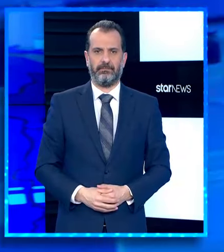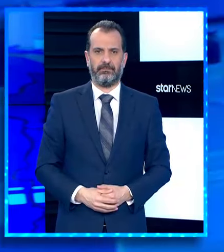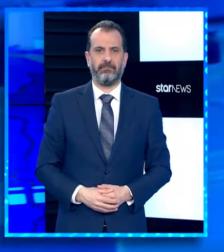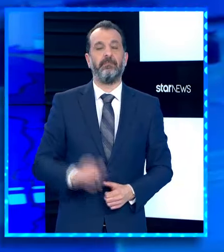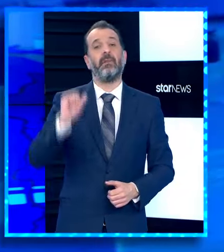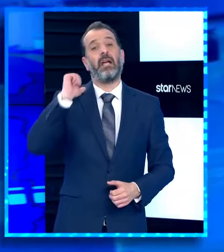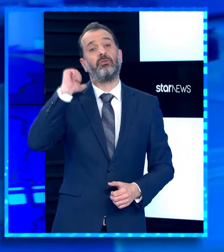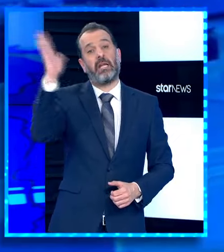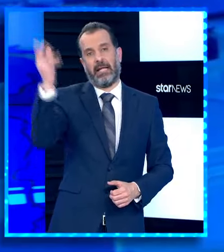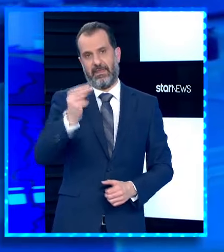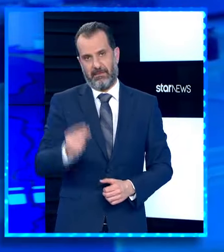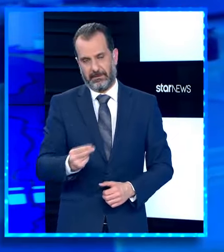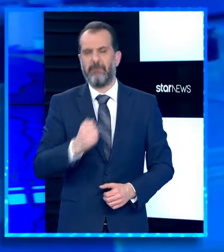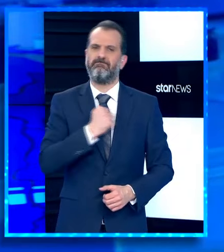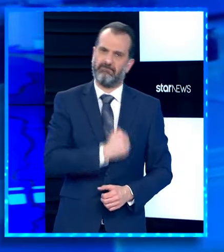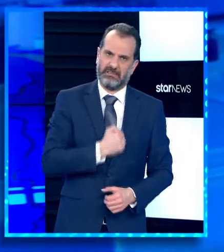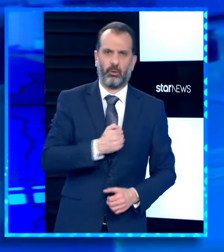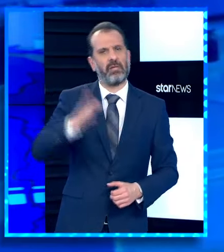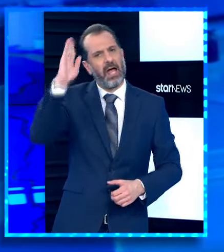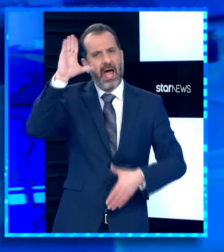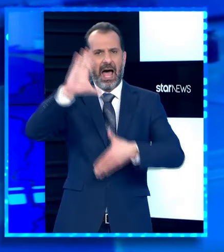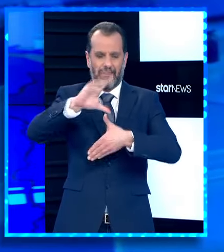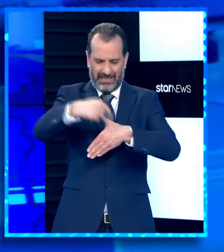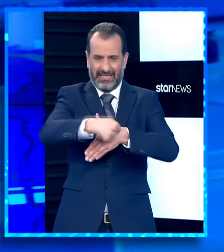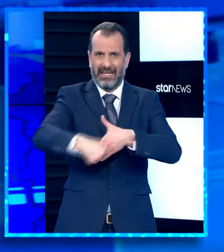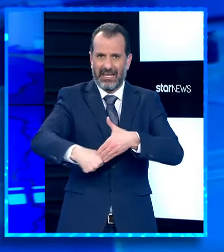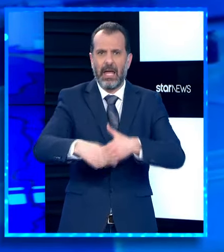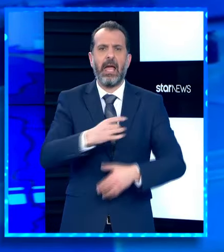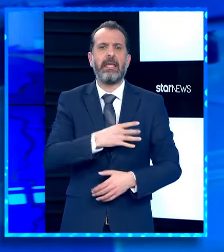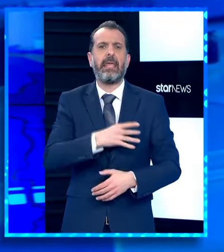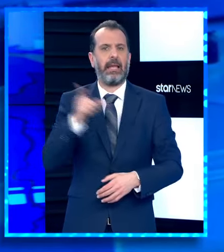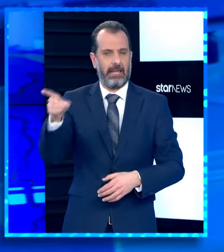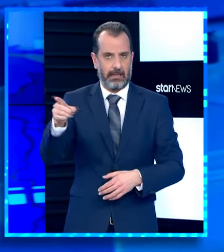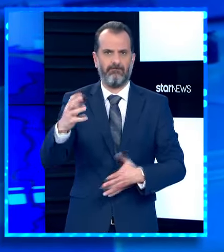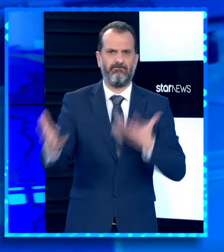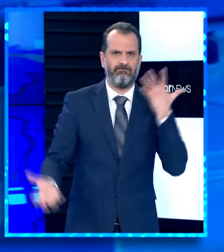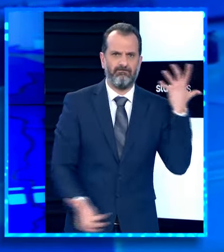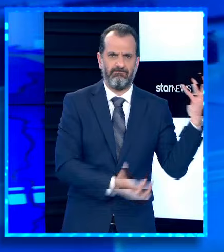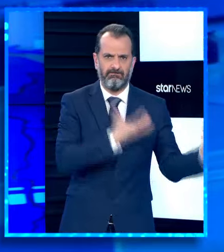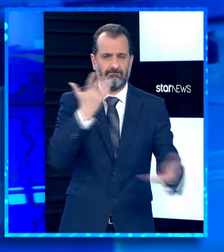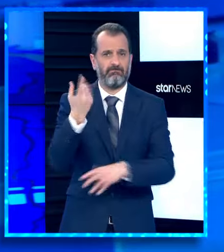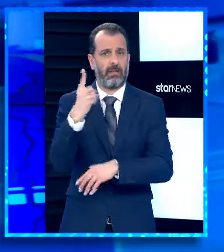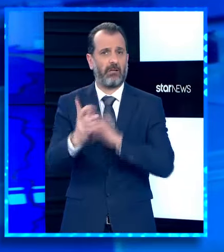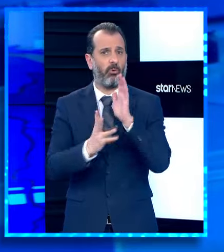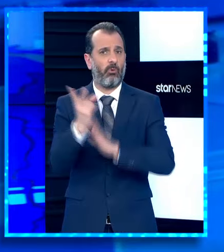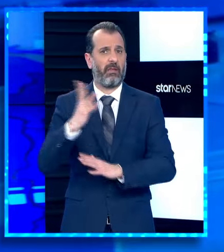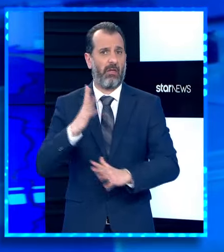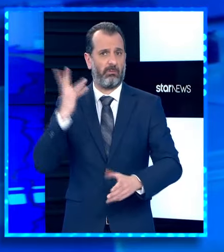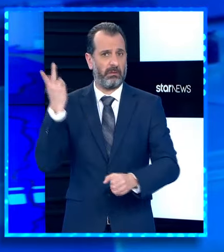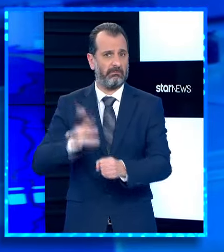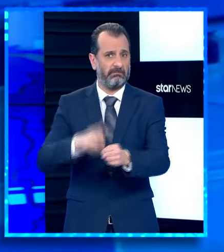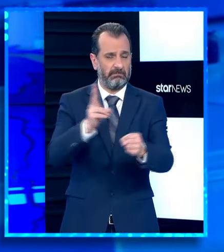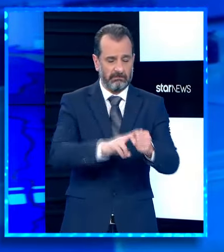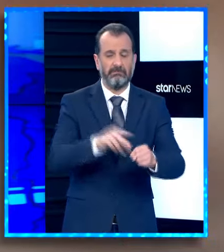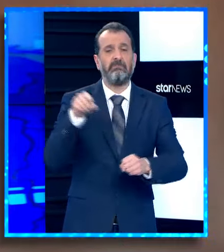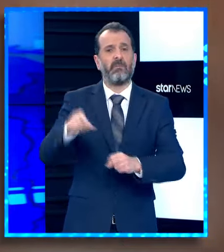Εκτός συνόρων θα πάμε τώρα. Εθνική τραγωδία στη Χιλή. 112 άνθρωποι έχουν χάσει τη ζωή τους από τις μεγάλες πυρκαγιές που